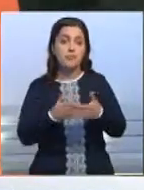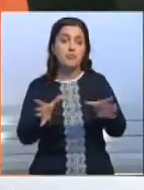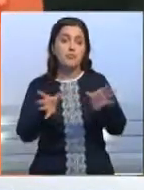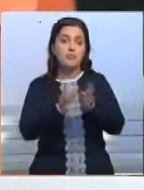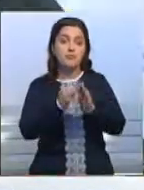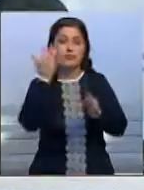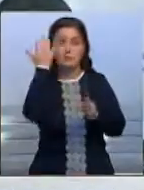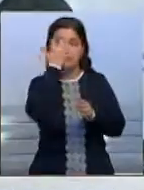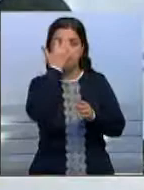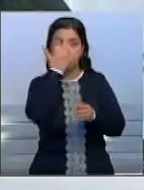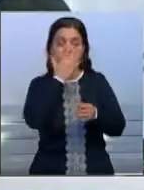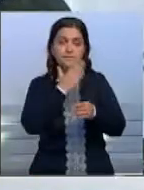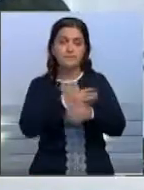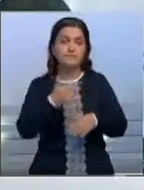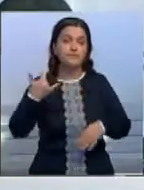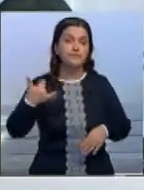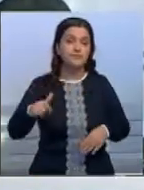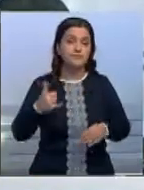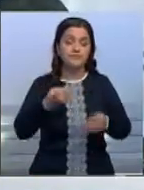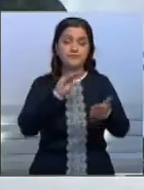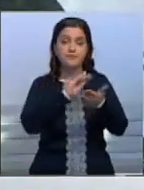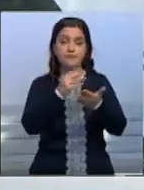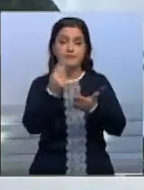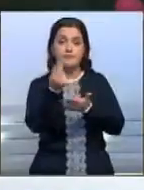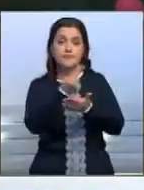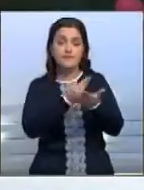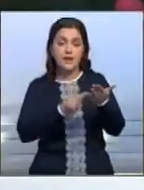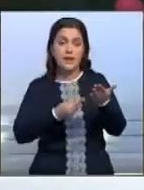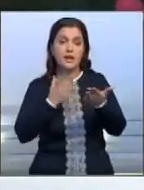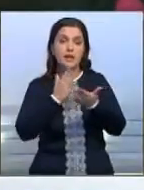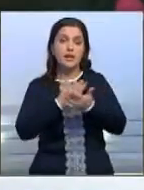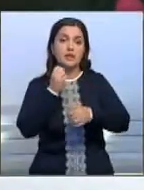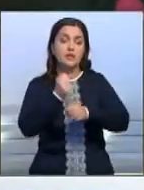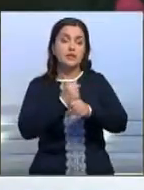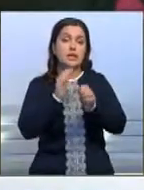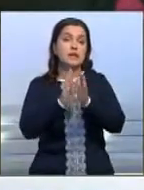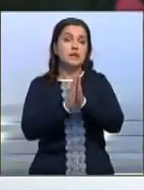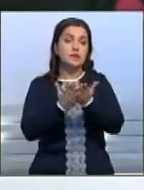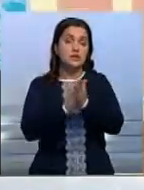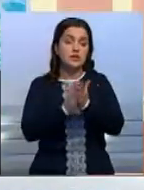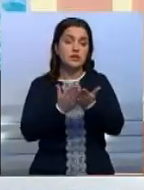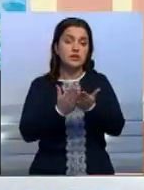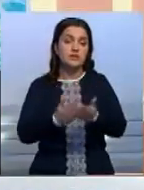слабовидящими шьют детские сумки, украшенные национальным орнаментом, разрабатывают книжки и раскраски.